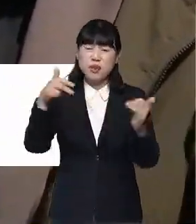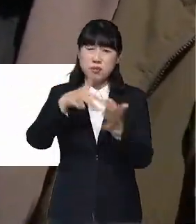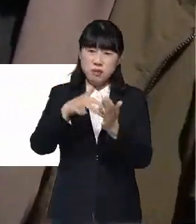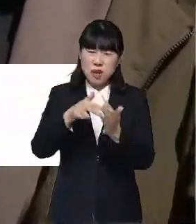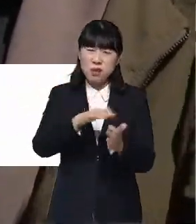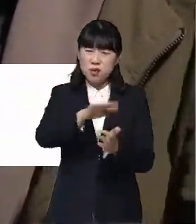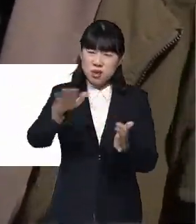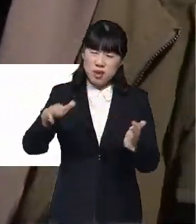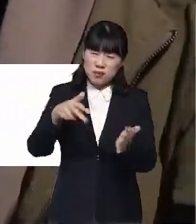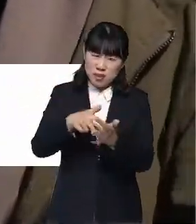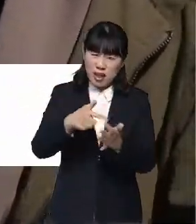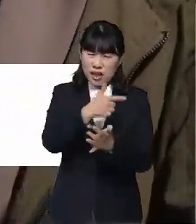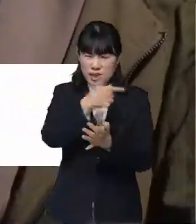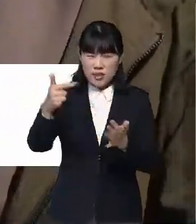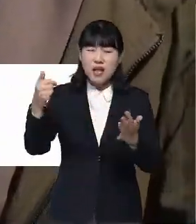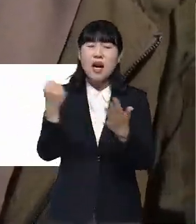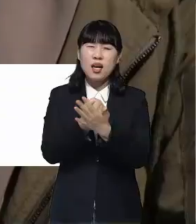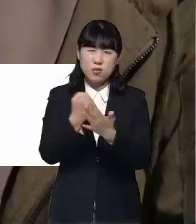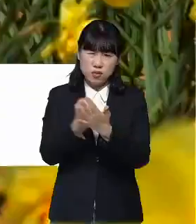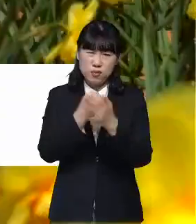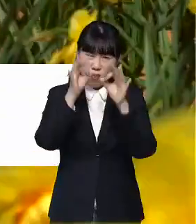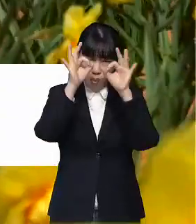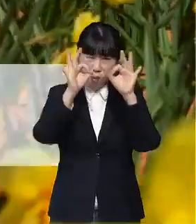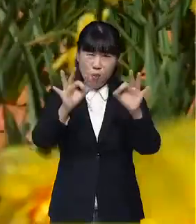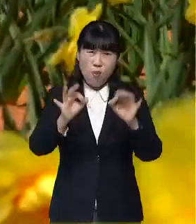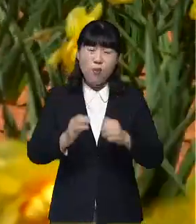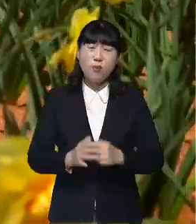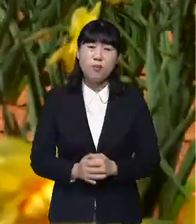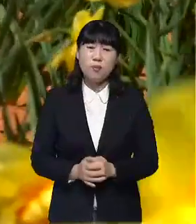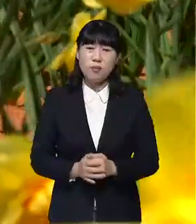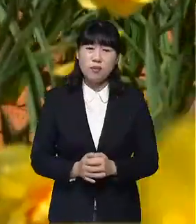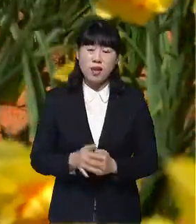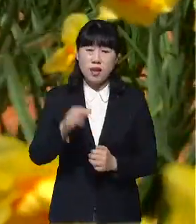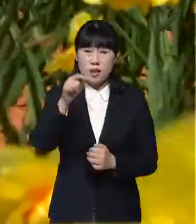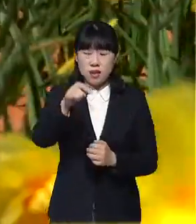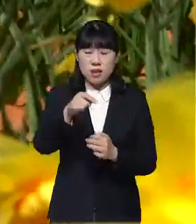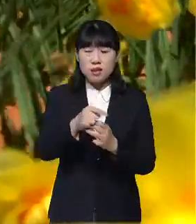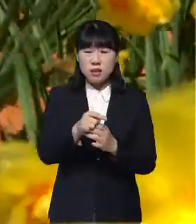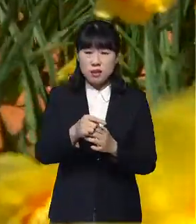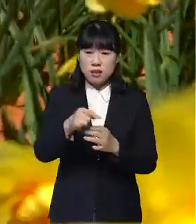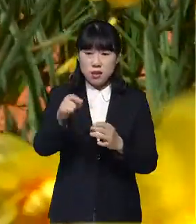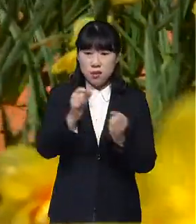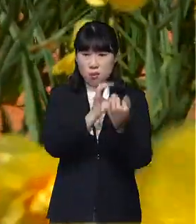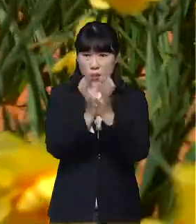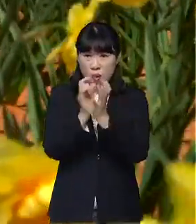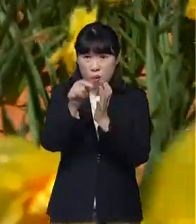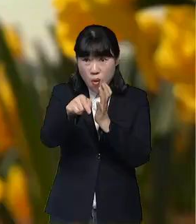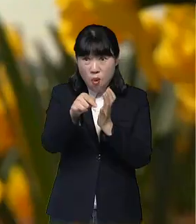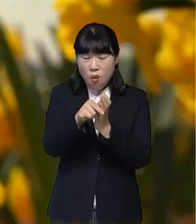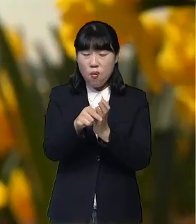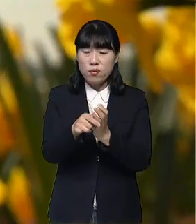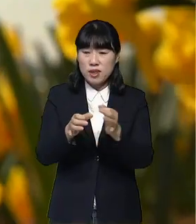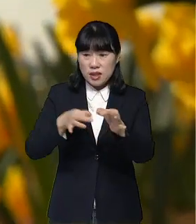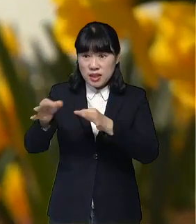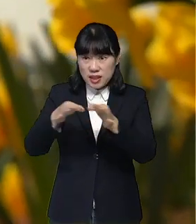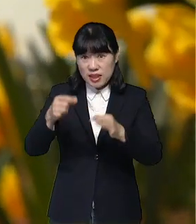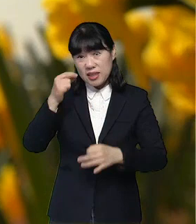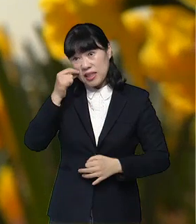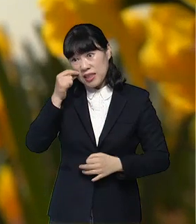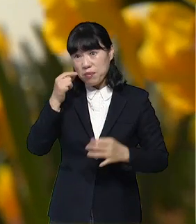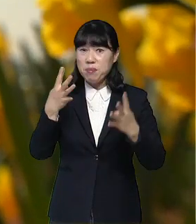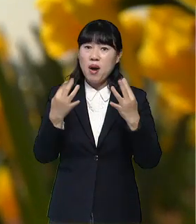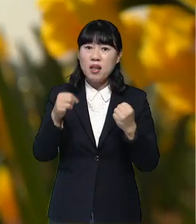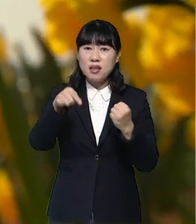저희들도 그렇고 많이 좀 아쉬운 점이 있습니다. 선도 수선화는 화훼시장에서 주목받으면서 구근을 팔아